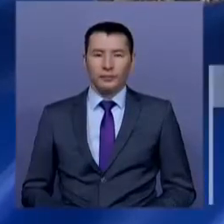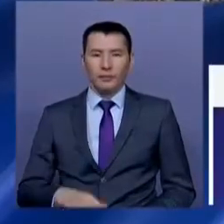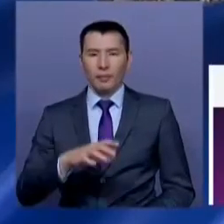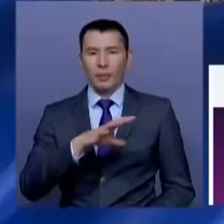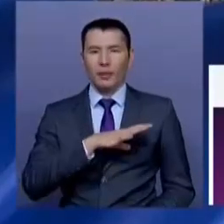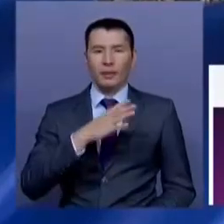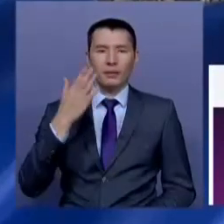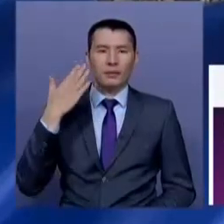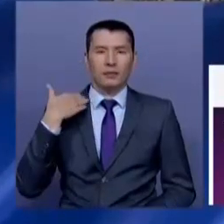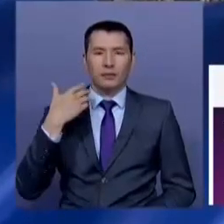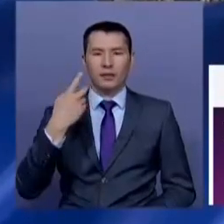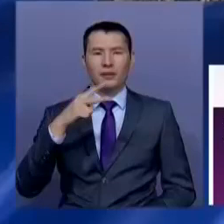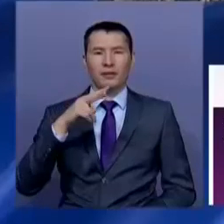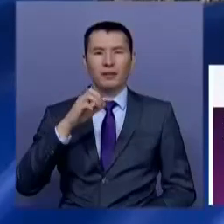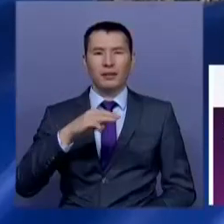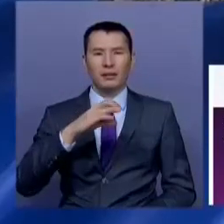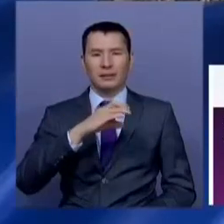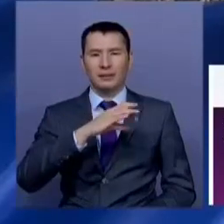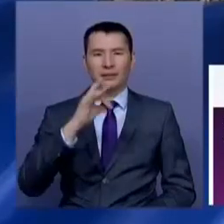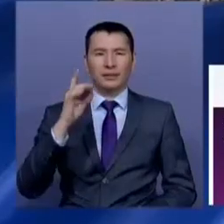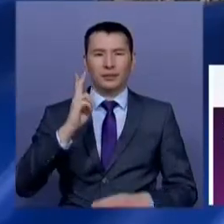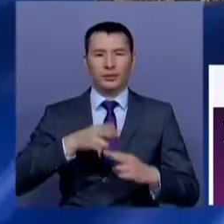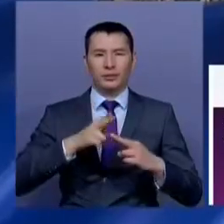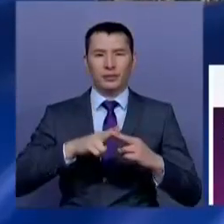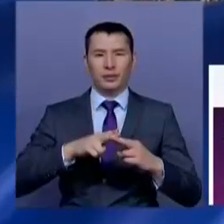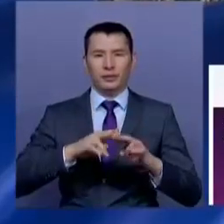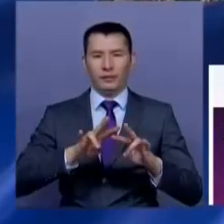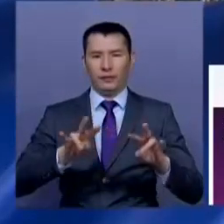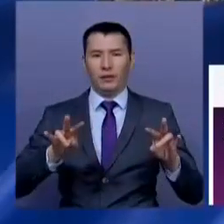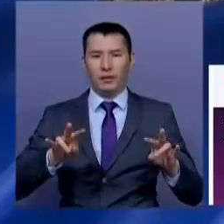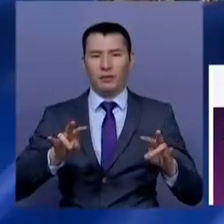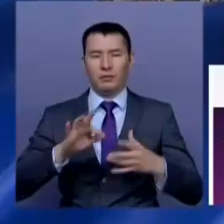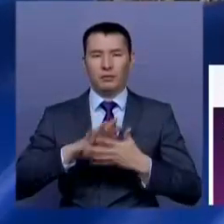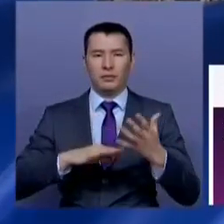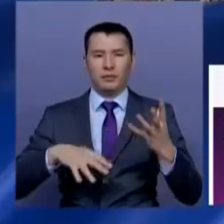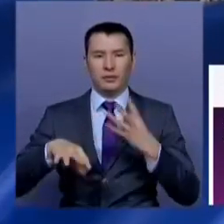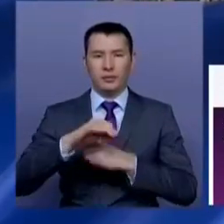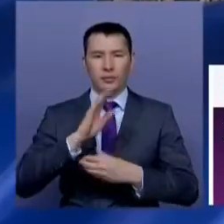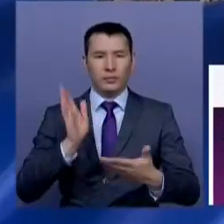ну, наверное, 20 лет назад оборудовали. Так оно и стояло. То есть были какие-то старые качели.